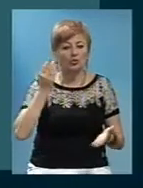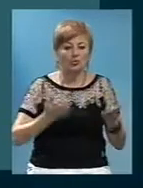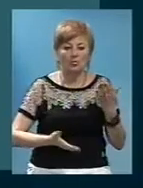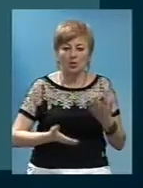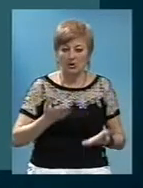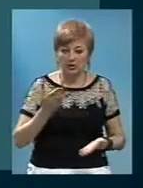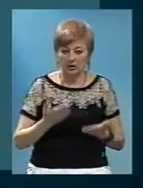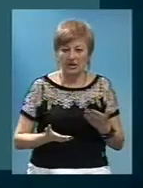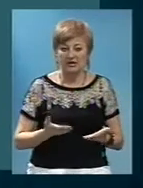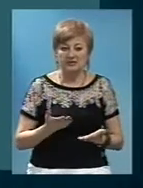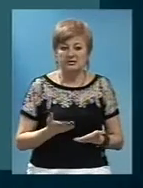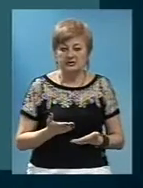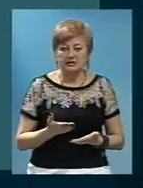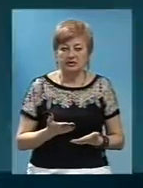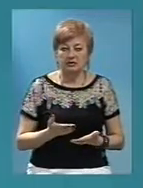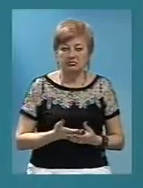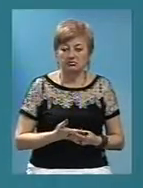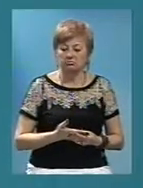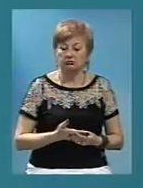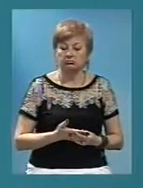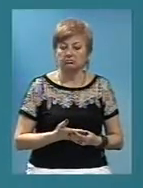кінця справді не переосмислили.